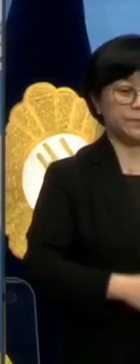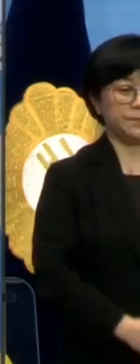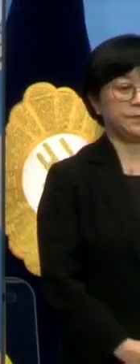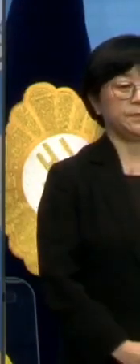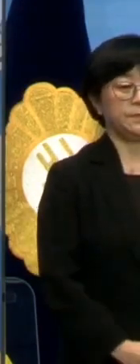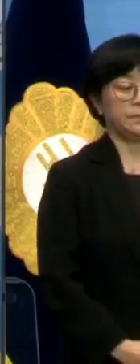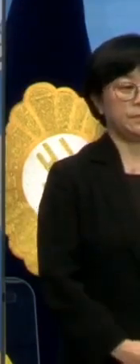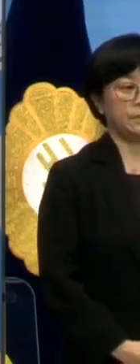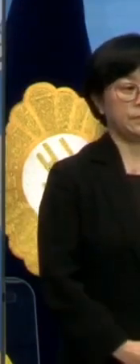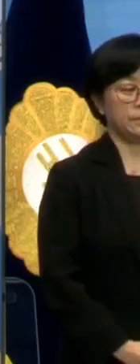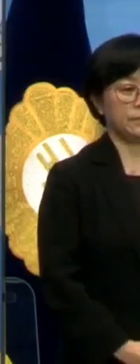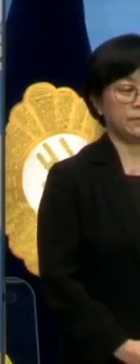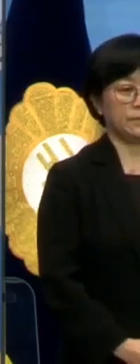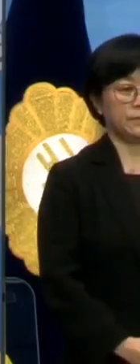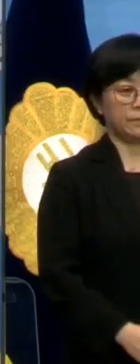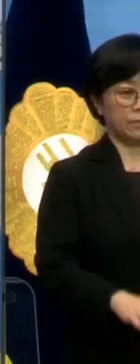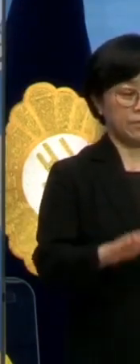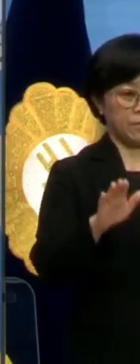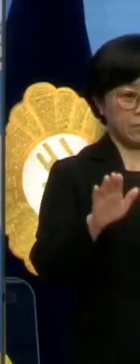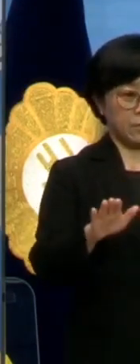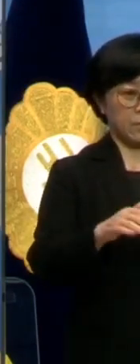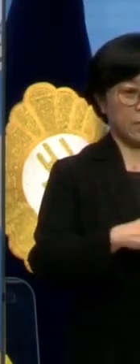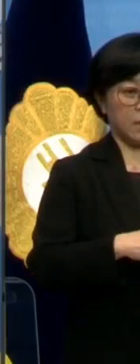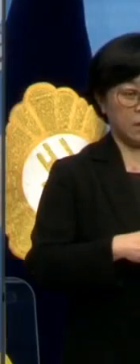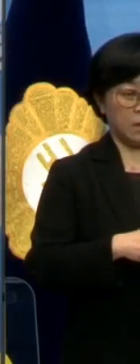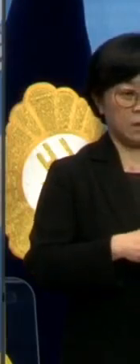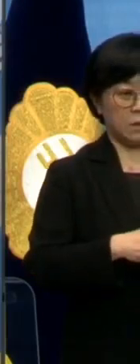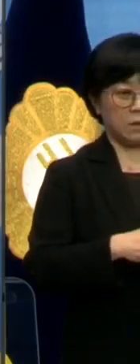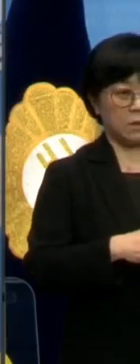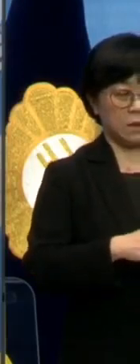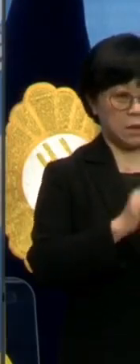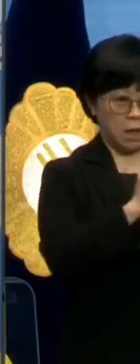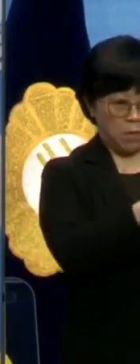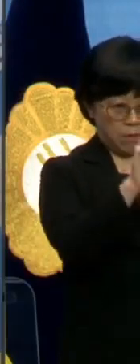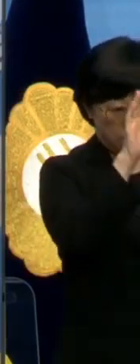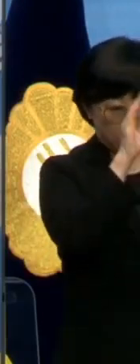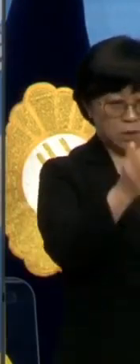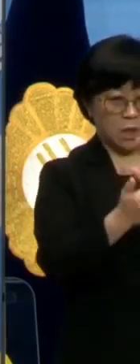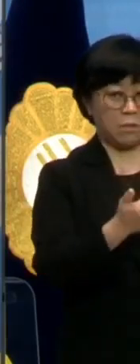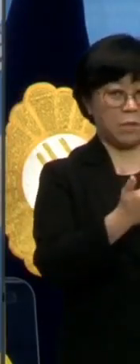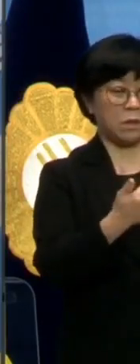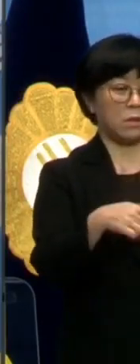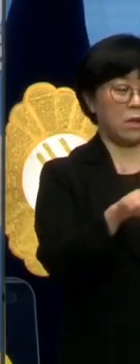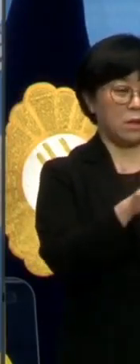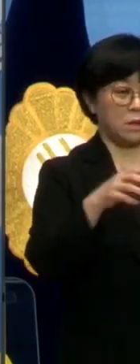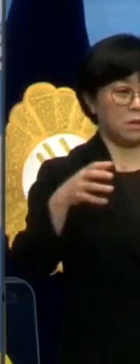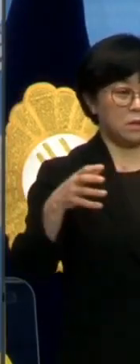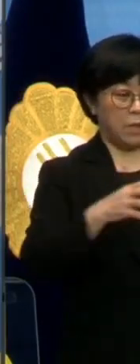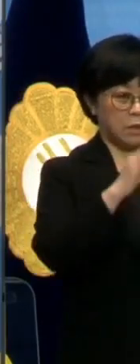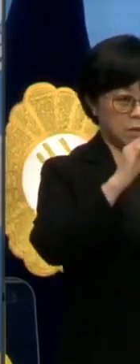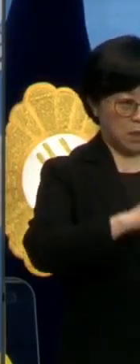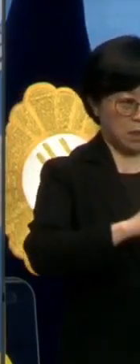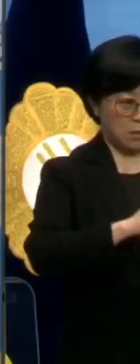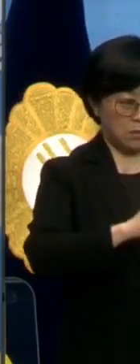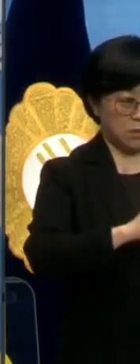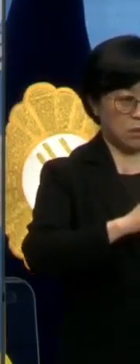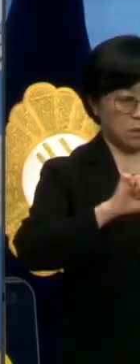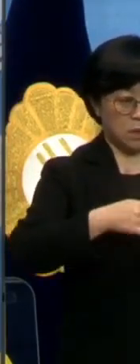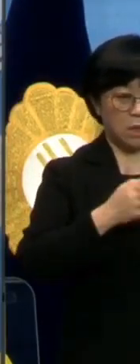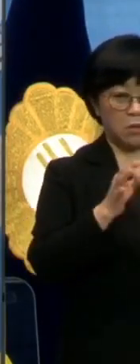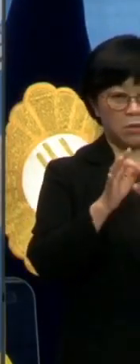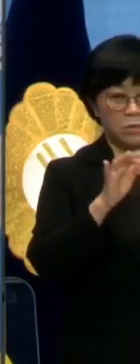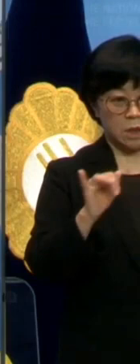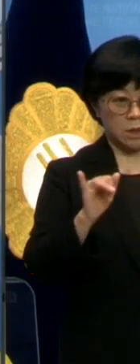것입니다. 오늘 감염병 예방을 위한 집합 제한 조치로 인해